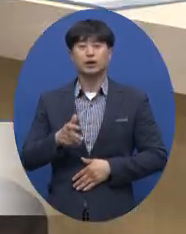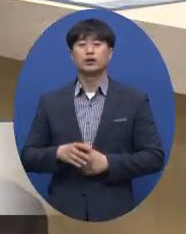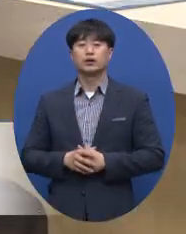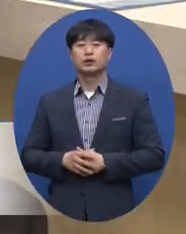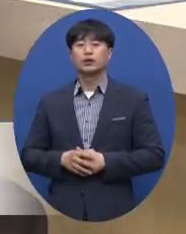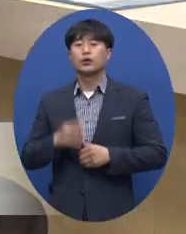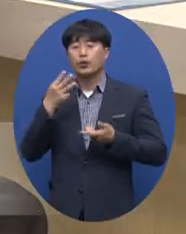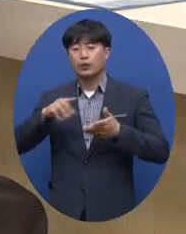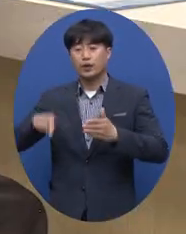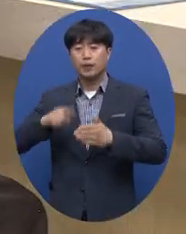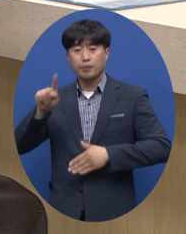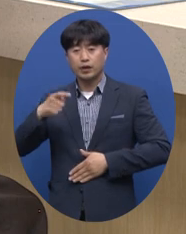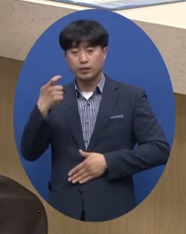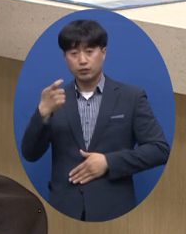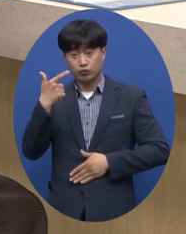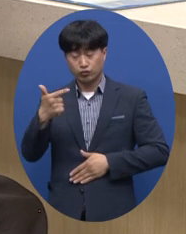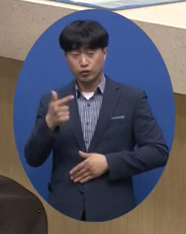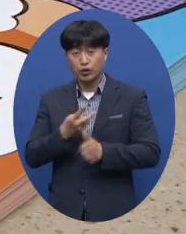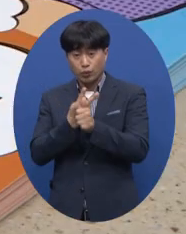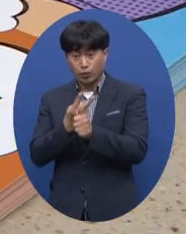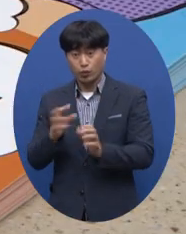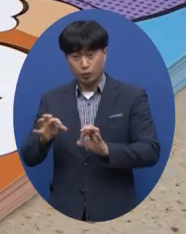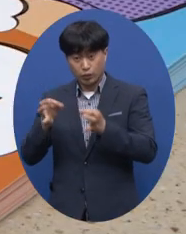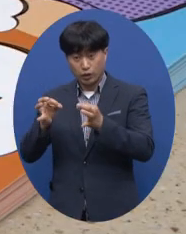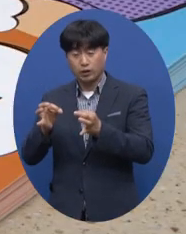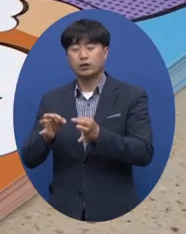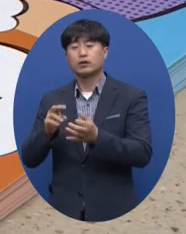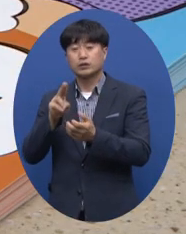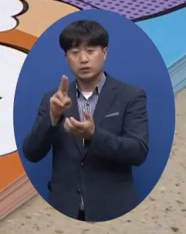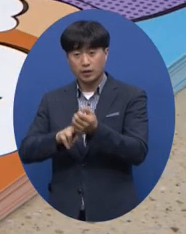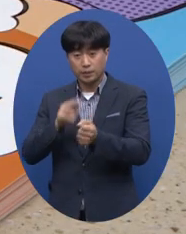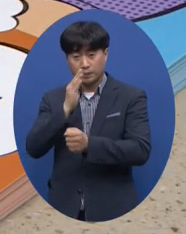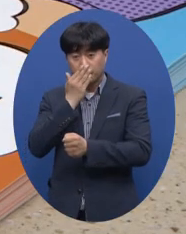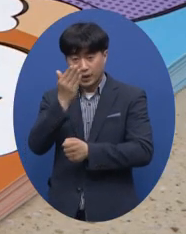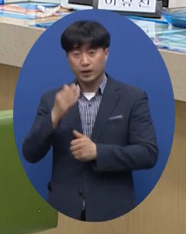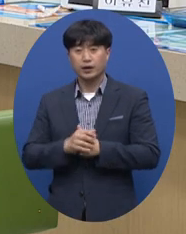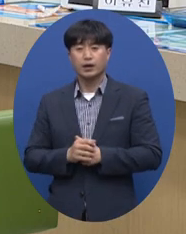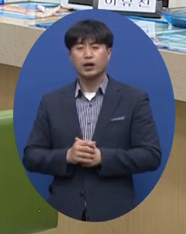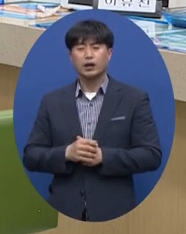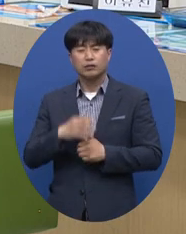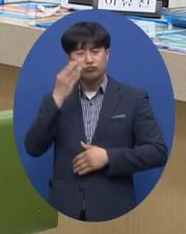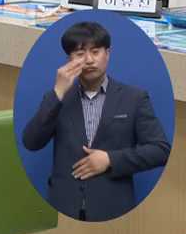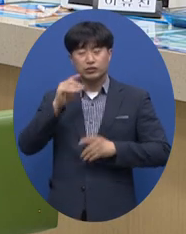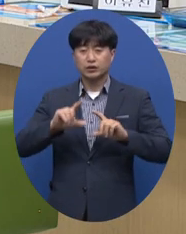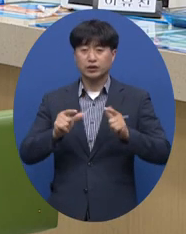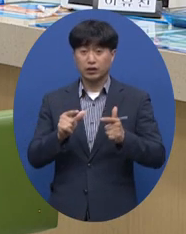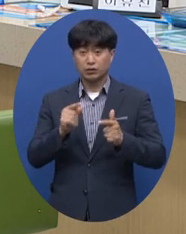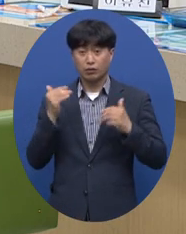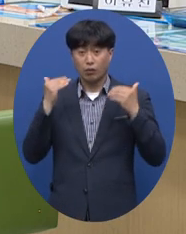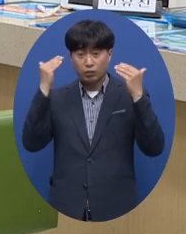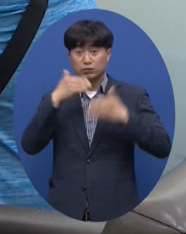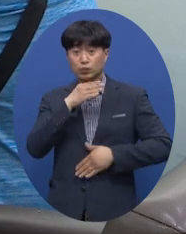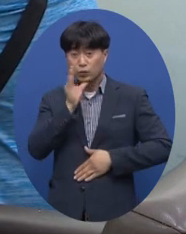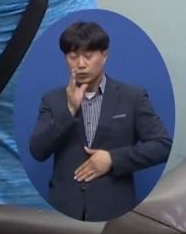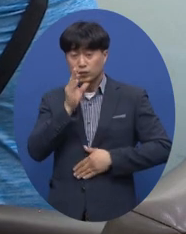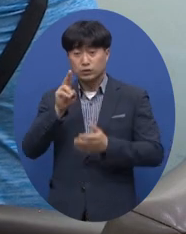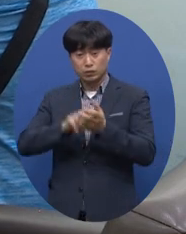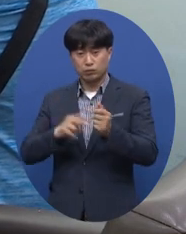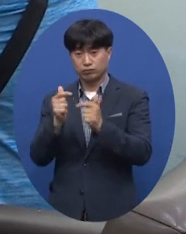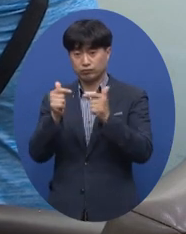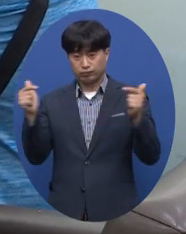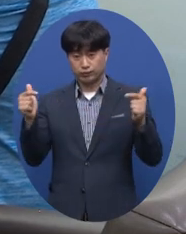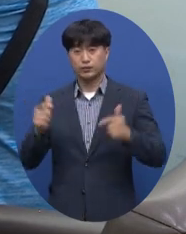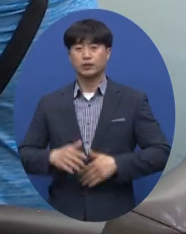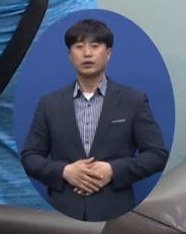판매처가 도내 100 16개 농협 은행 점포 까지 확대됐습니다 모바일 앱 사용이 익숙하지 않은 장년층 과 노년층의